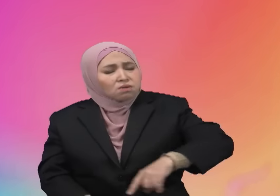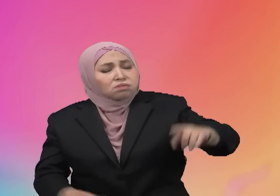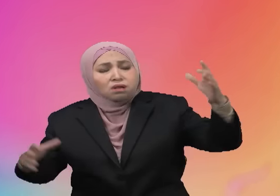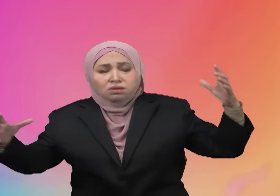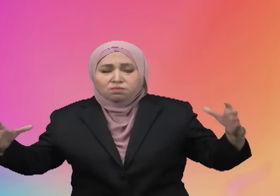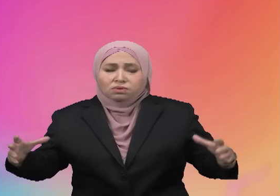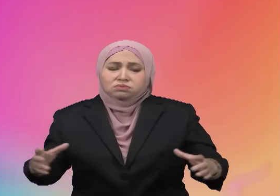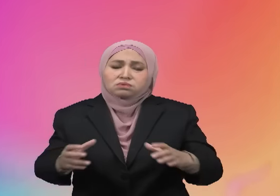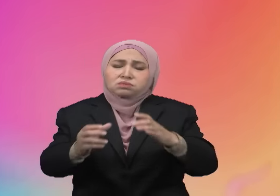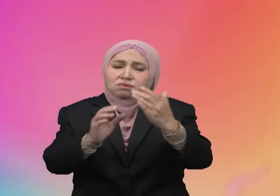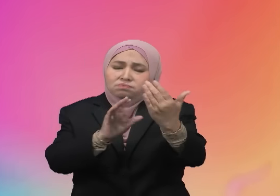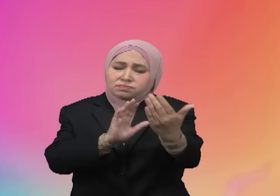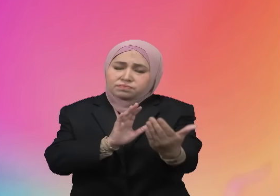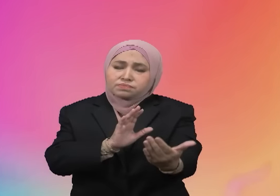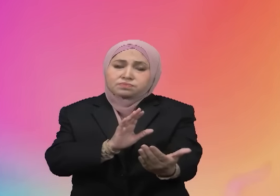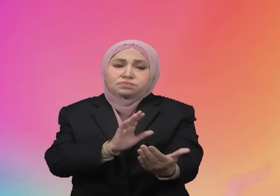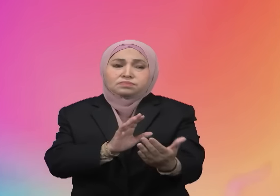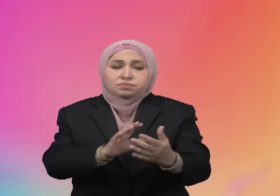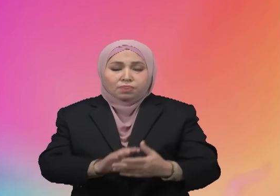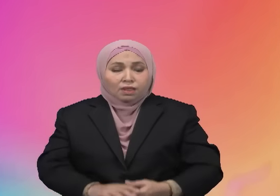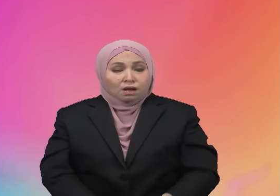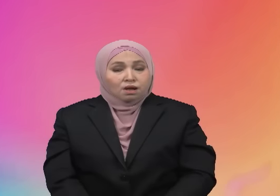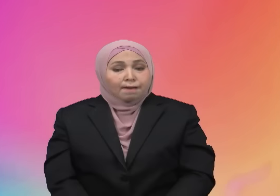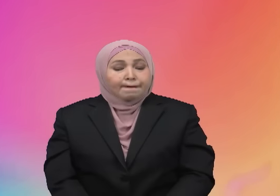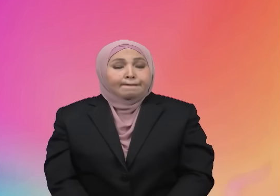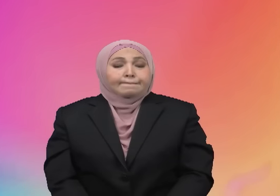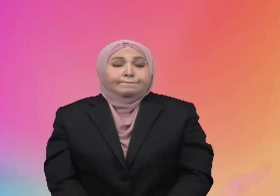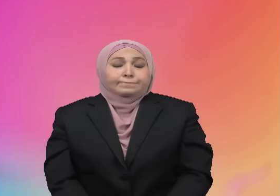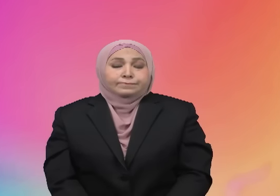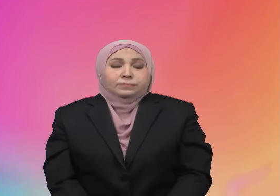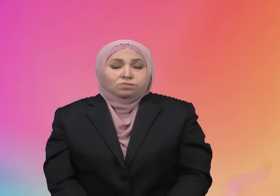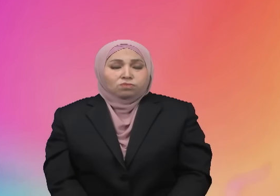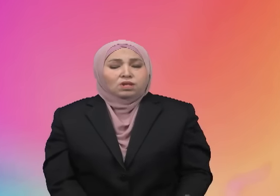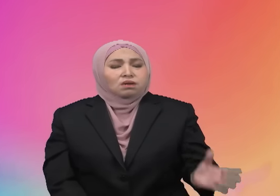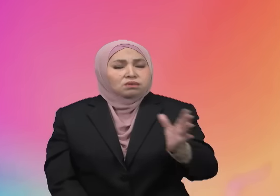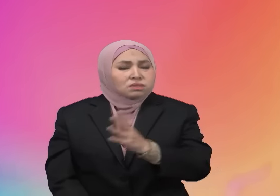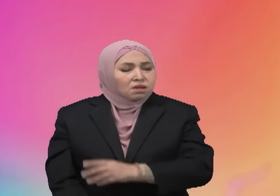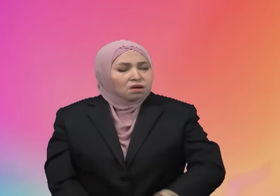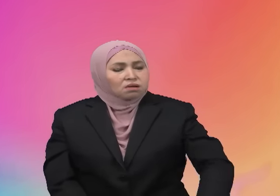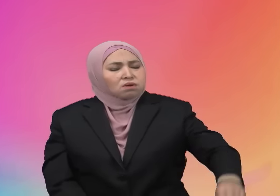وحش